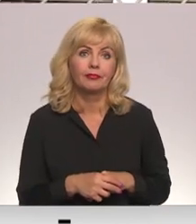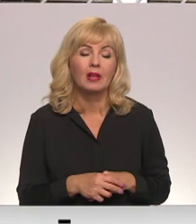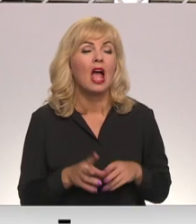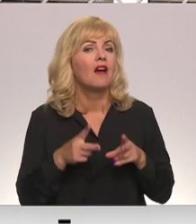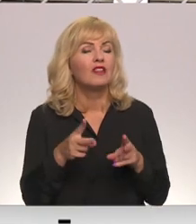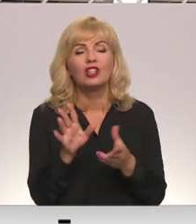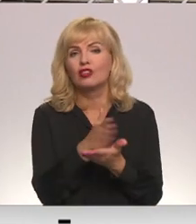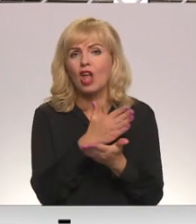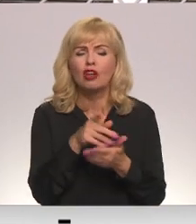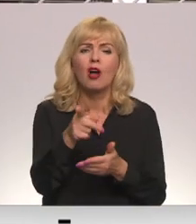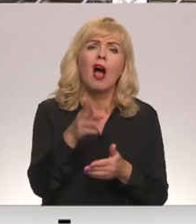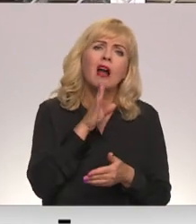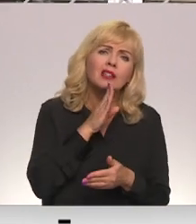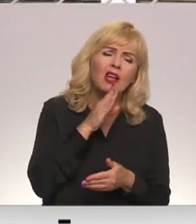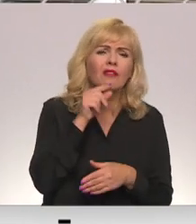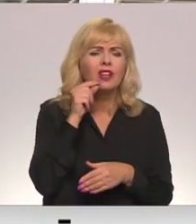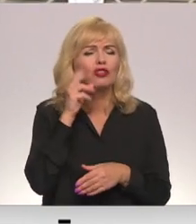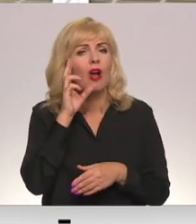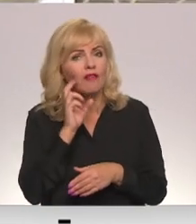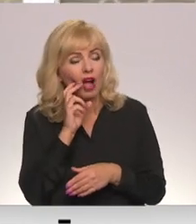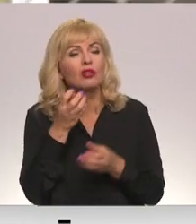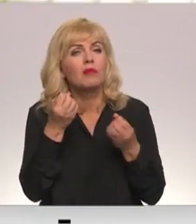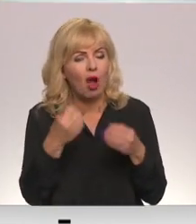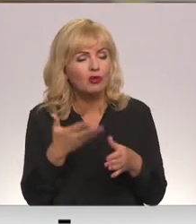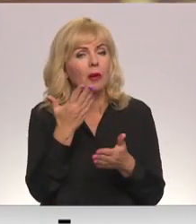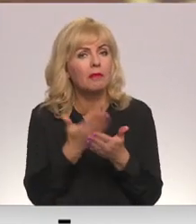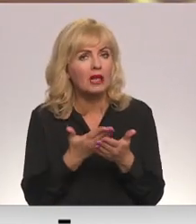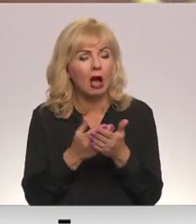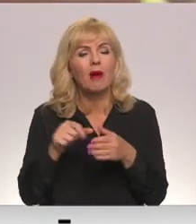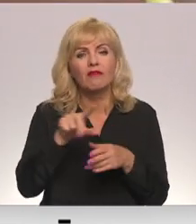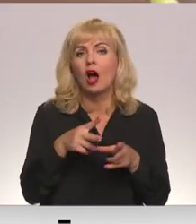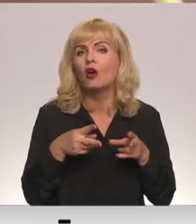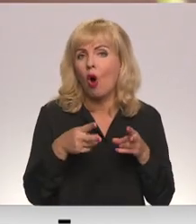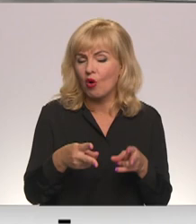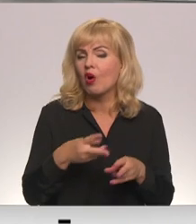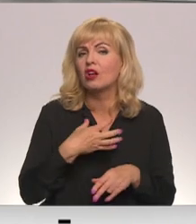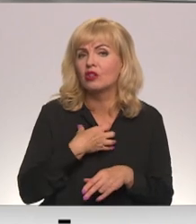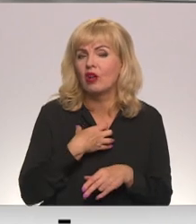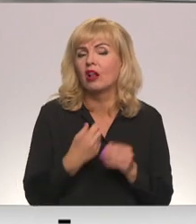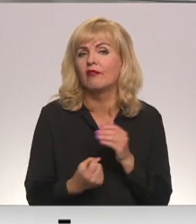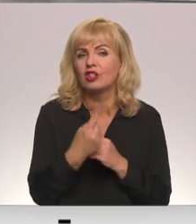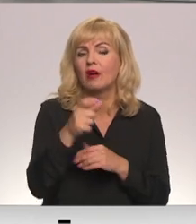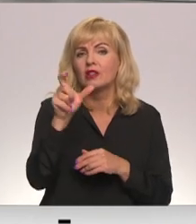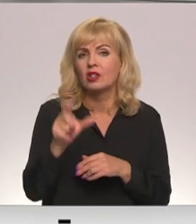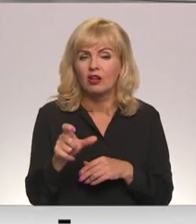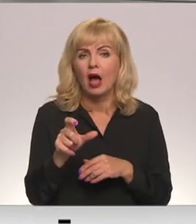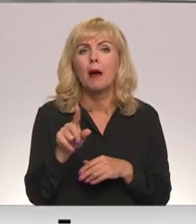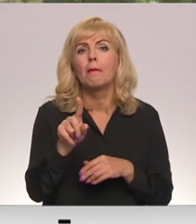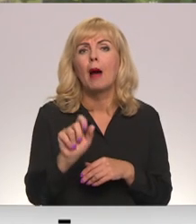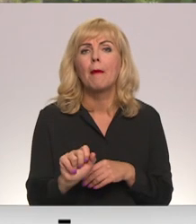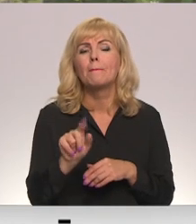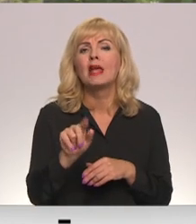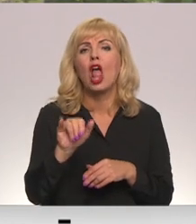Vēzis nešķiro ne pēc dzimuma, ne vecuma. Nu jau skaidri pierādīts, ka vairākas onkoloģiskas saslimšanas izraisa cilvēka papilomas